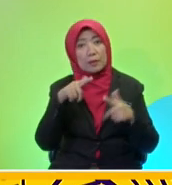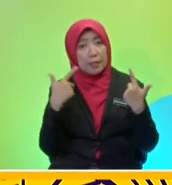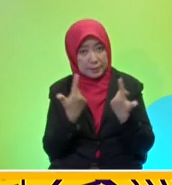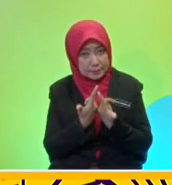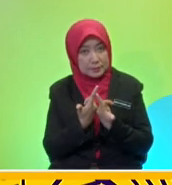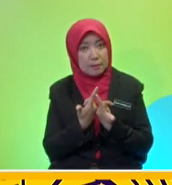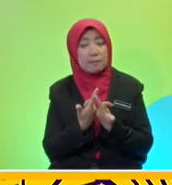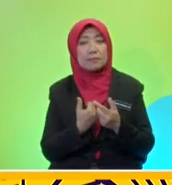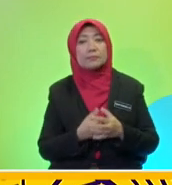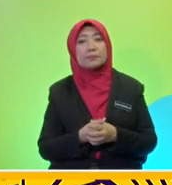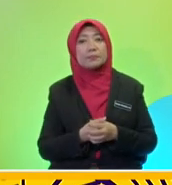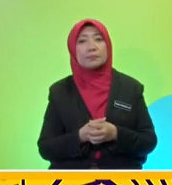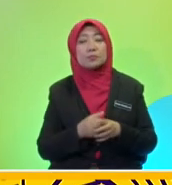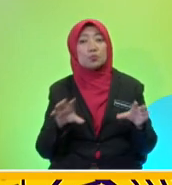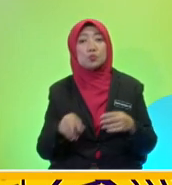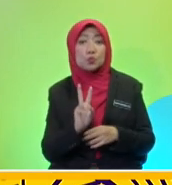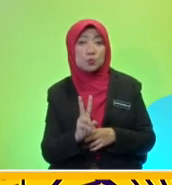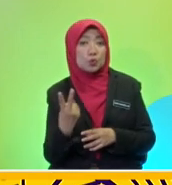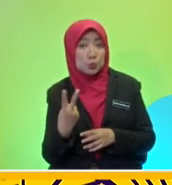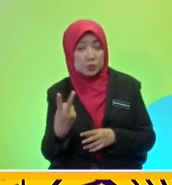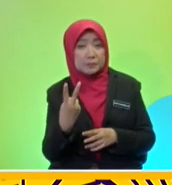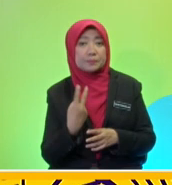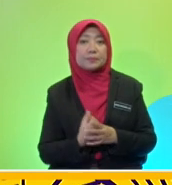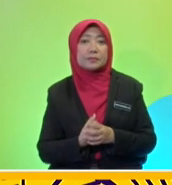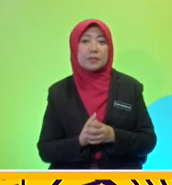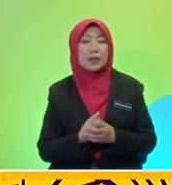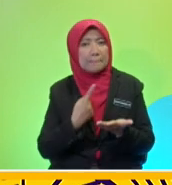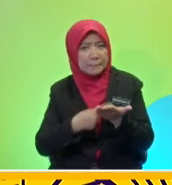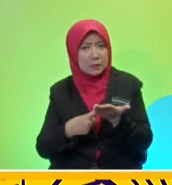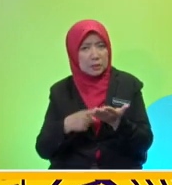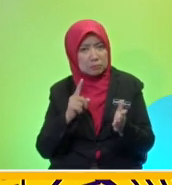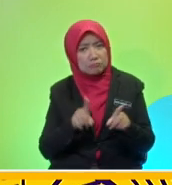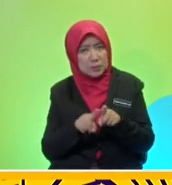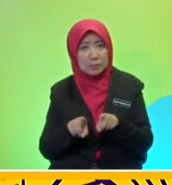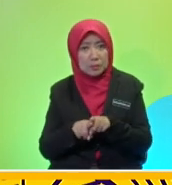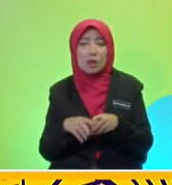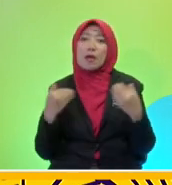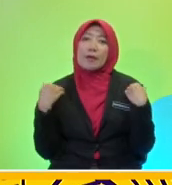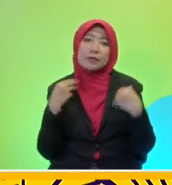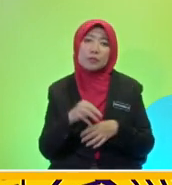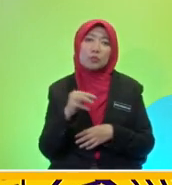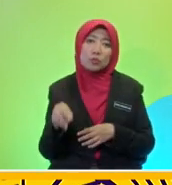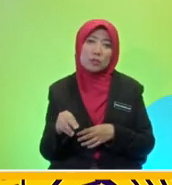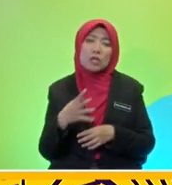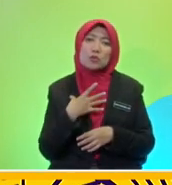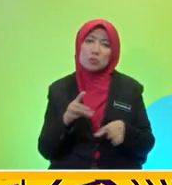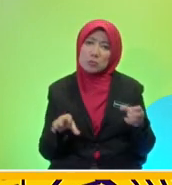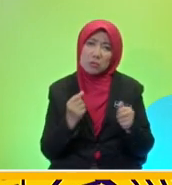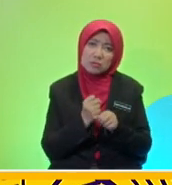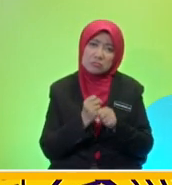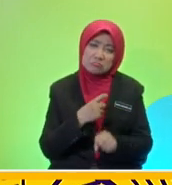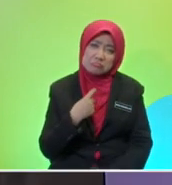Oke berpasangan mulai berbincang sesama kawan sebelah tapi ada murid kita yang gelani yang suka bekerja Seseorang